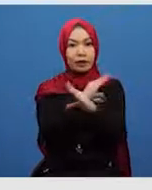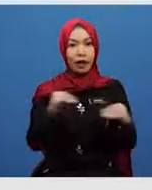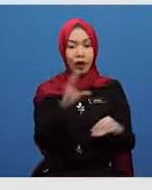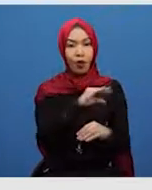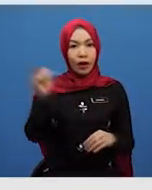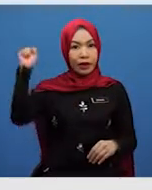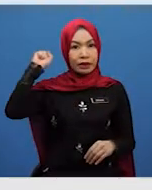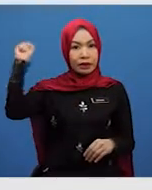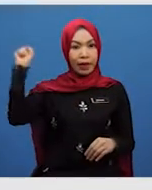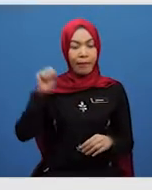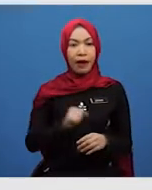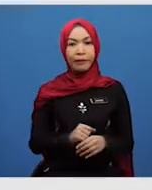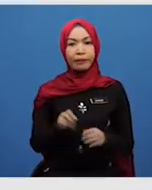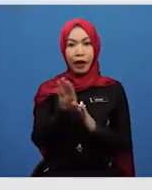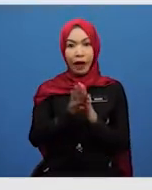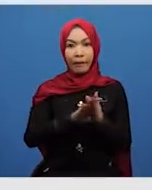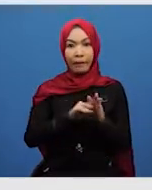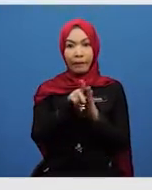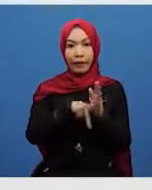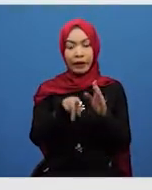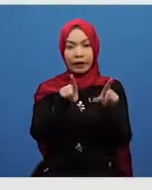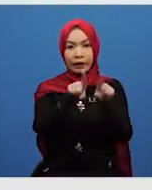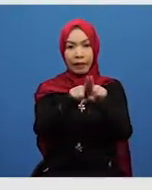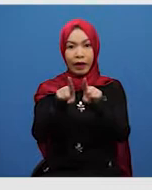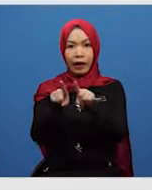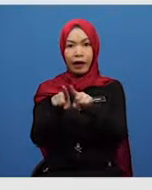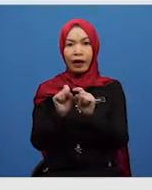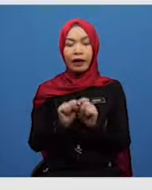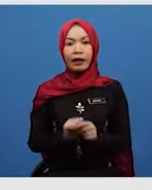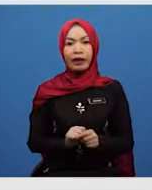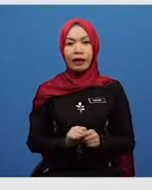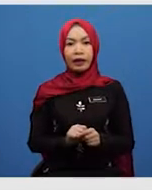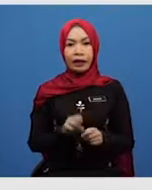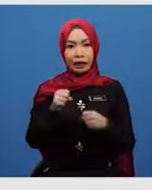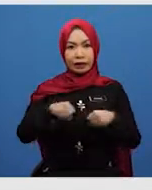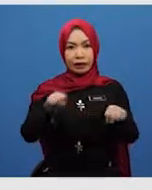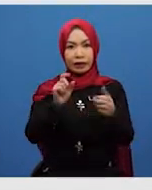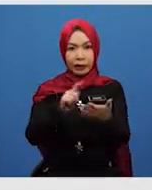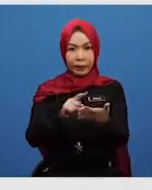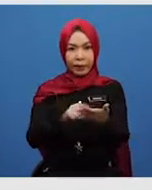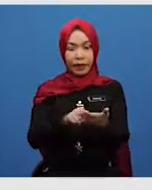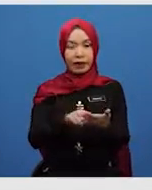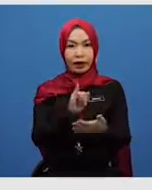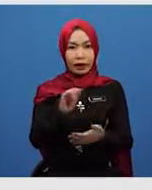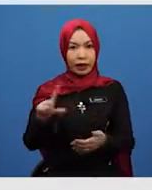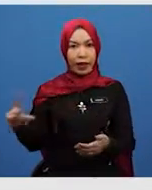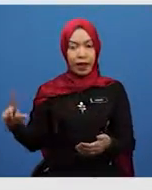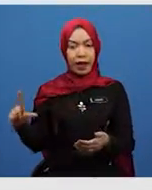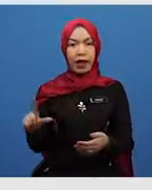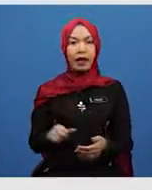bersamaan yang dikenal pasti adalah ke-22 sistem ini amat menekankan